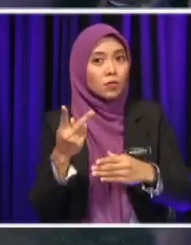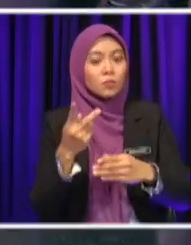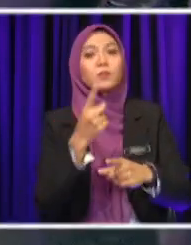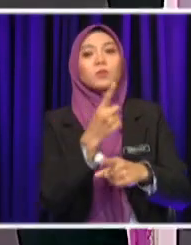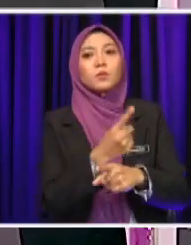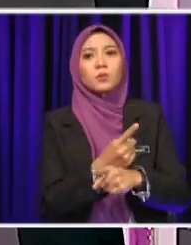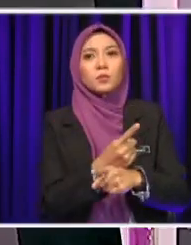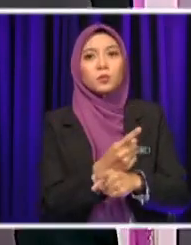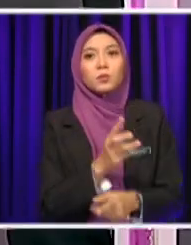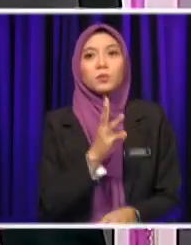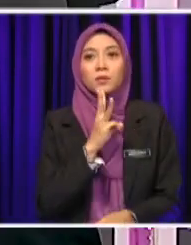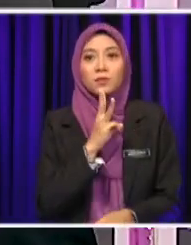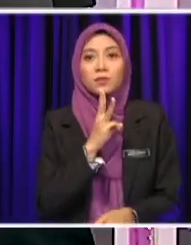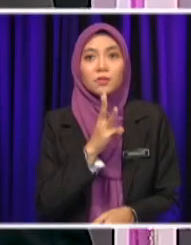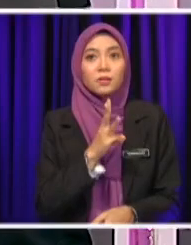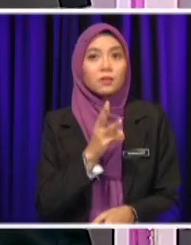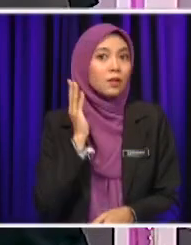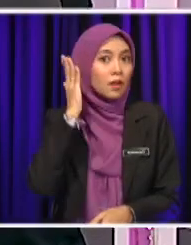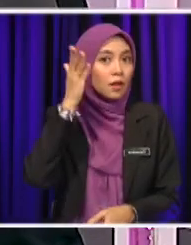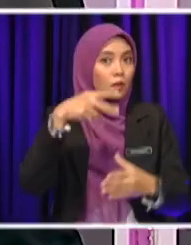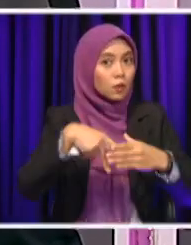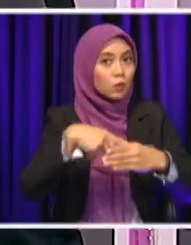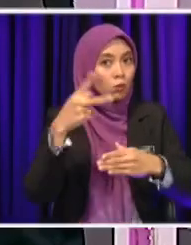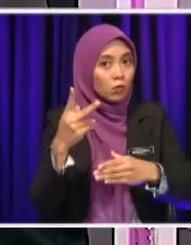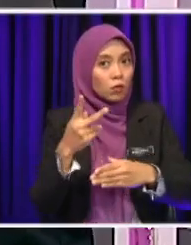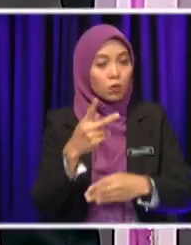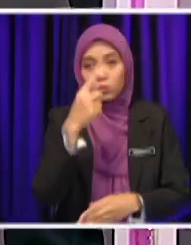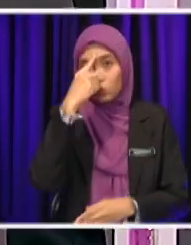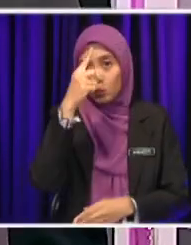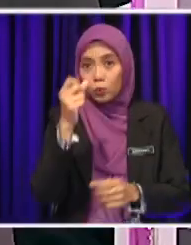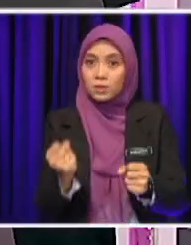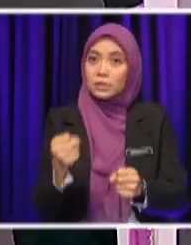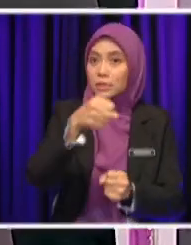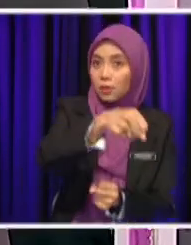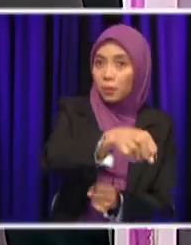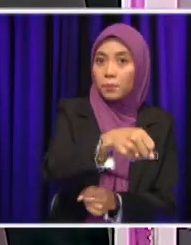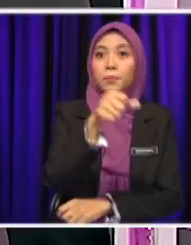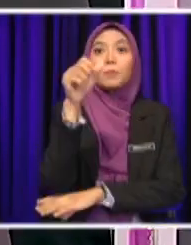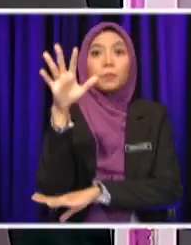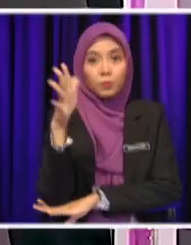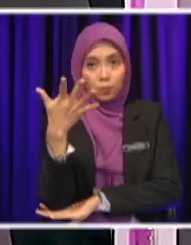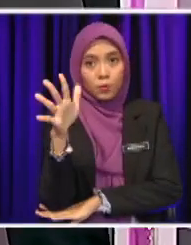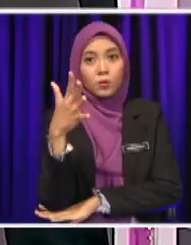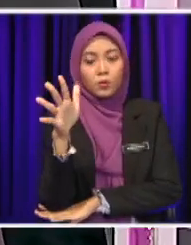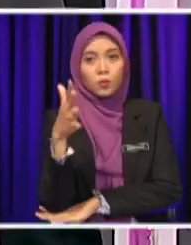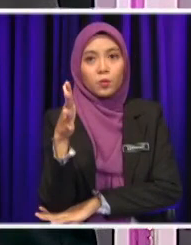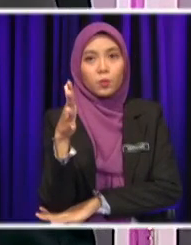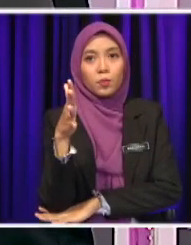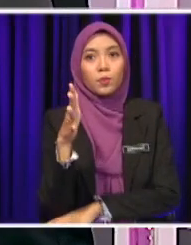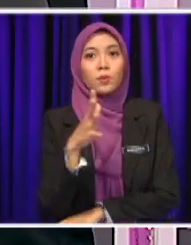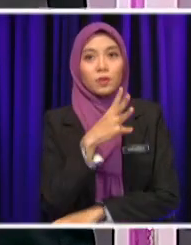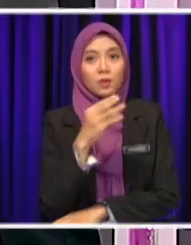Air akan dikeluarkan supaya dia akan menyiram tanaman tersebutlah. Dia akan menyiram ke dalam pasu tu akan basah